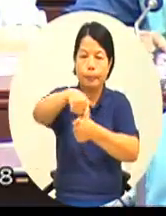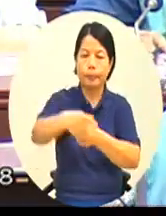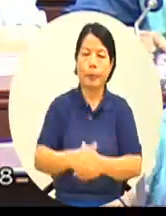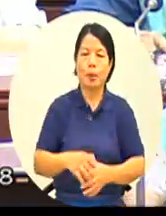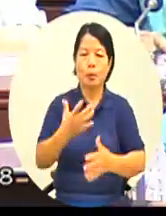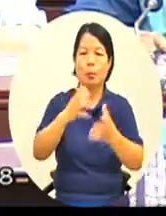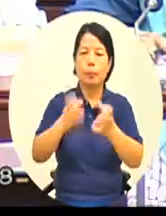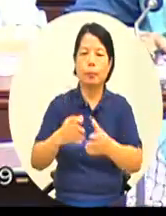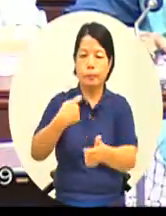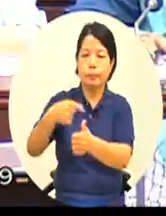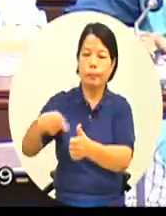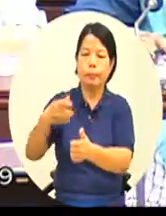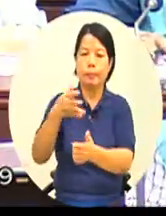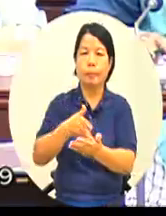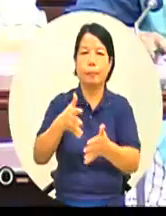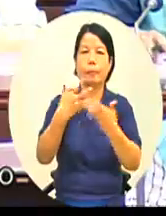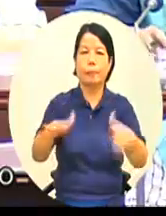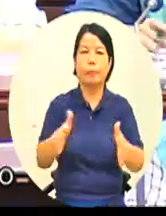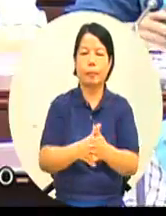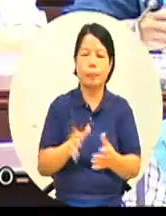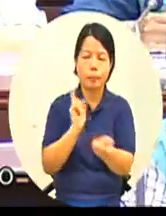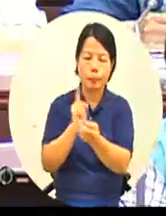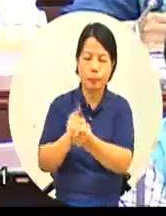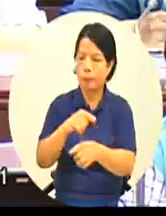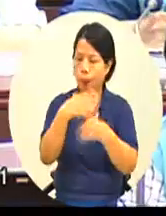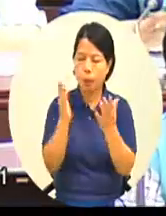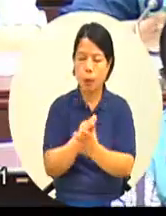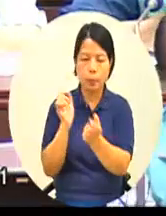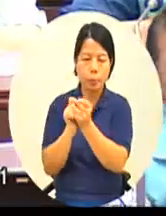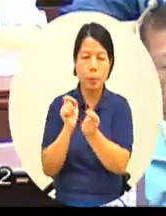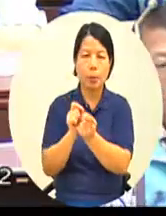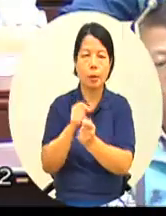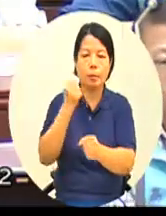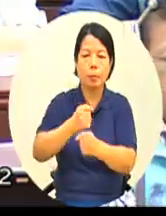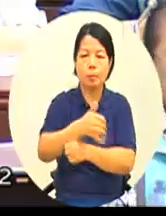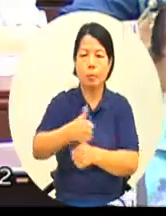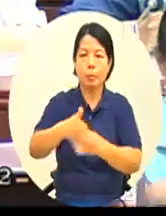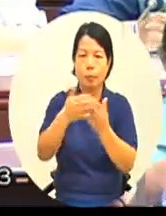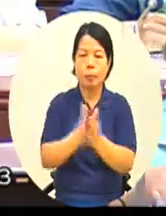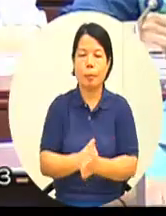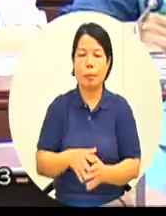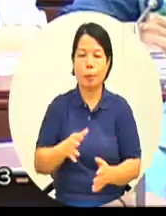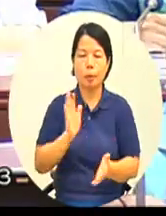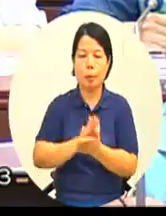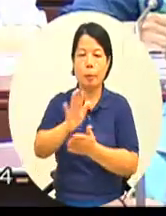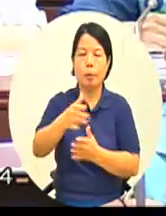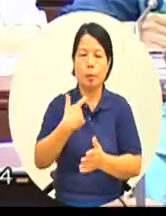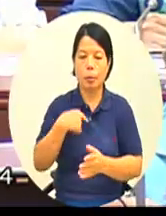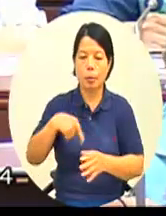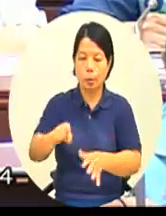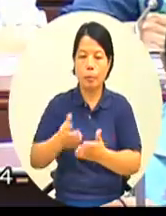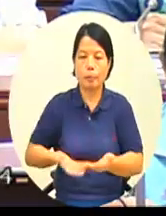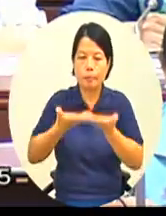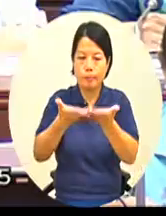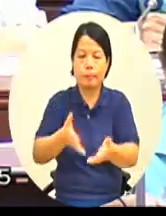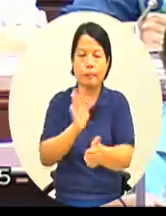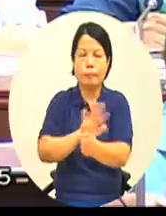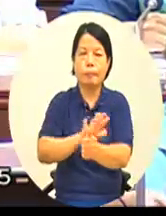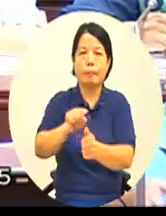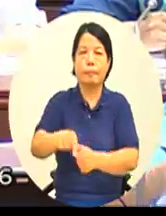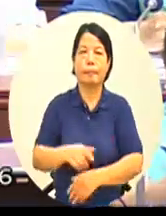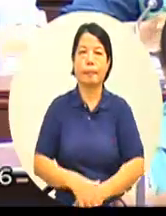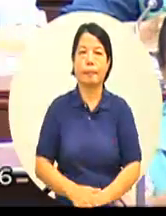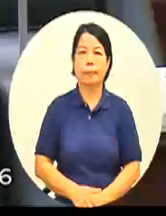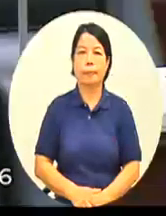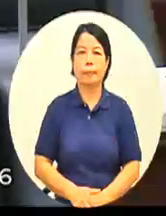程，其实我们的对象都尽可能是在地开班，在地鼓励他们来就业，未来他可以在地提供服务。 好，谢谢局